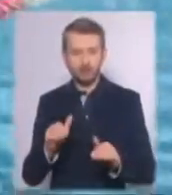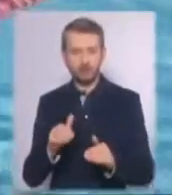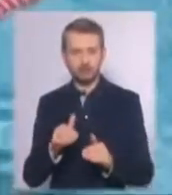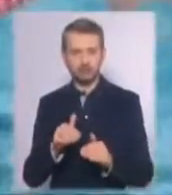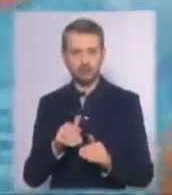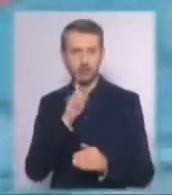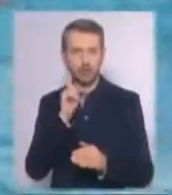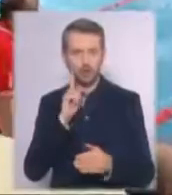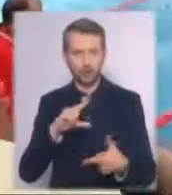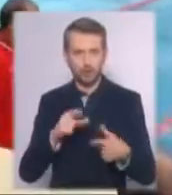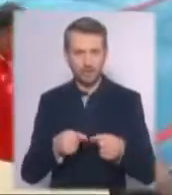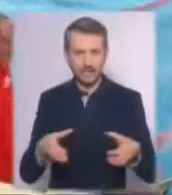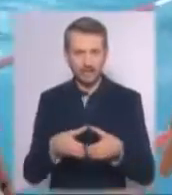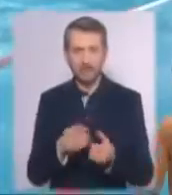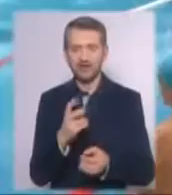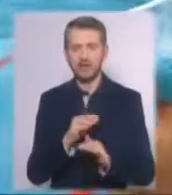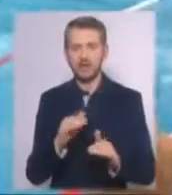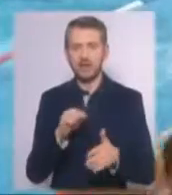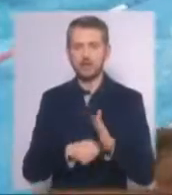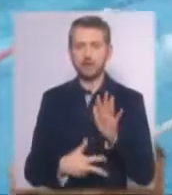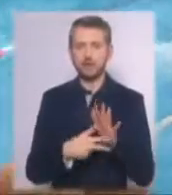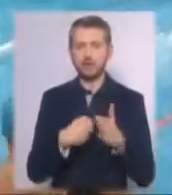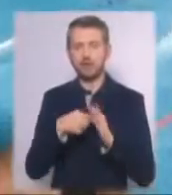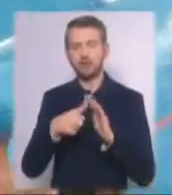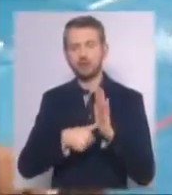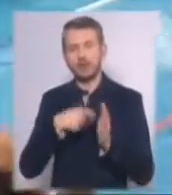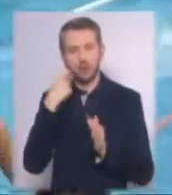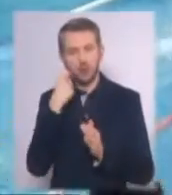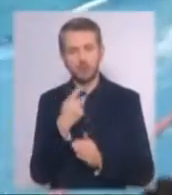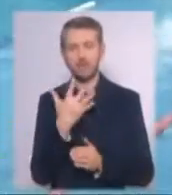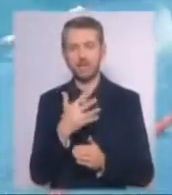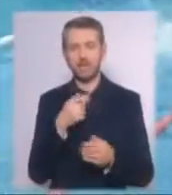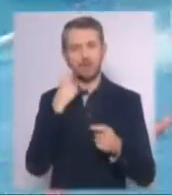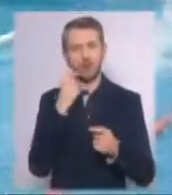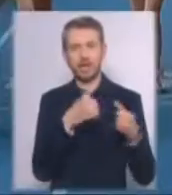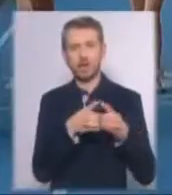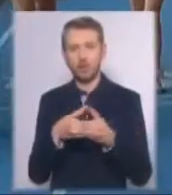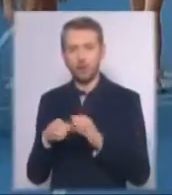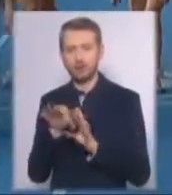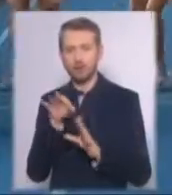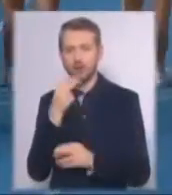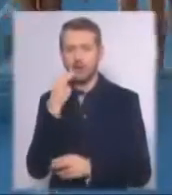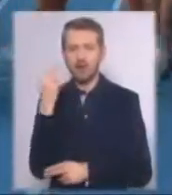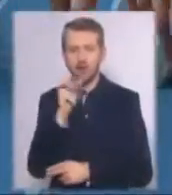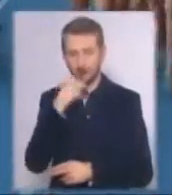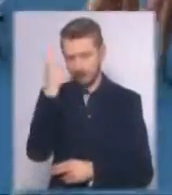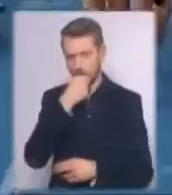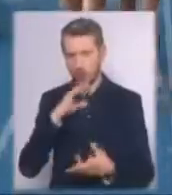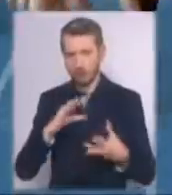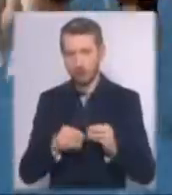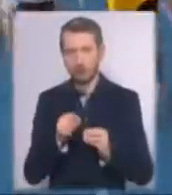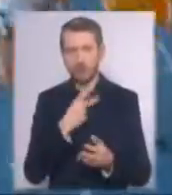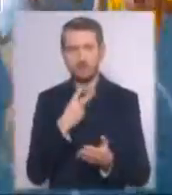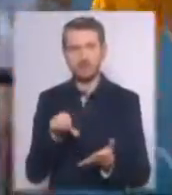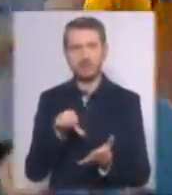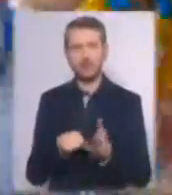Понад 200 дітей від 8 до 16 років у 5 вікових категоріях виявляли найкращих в індивідуальному заліку. Вони представляли